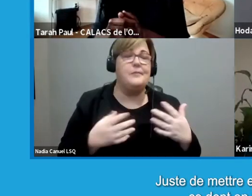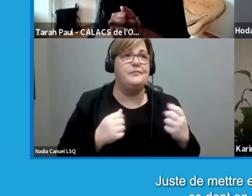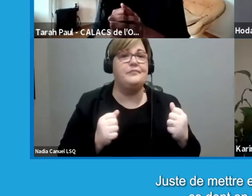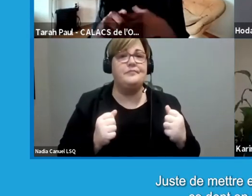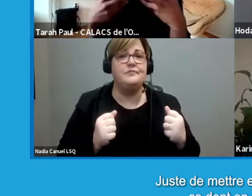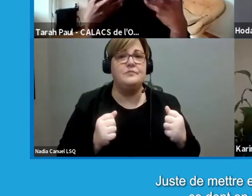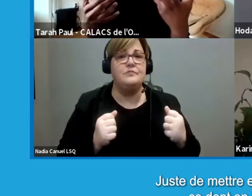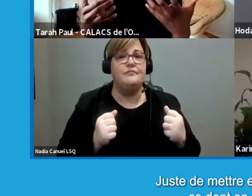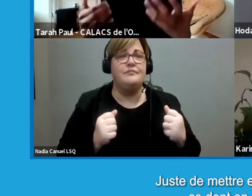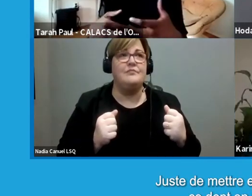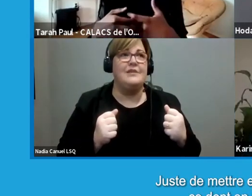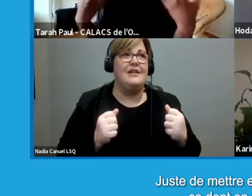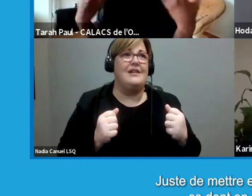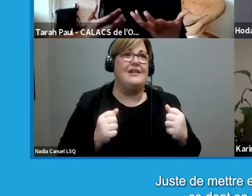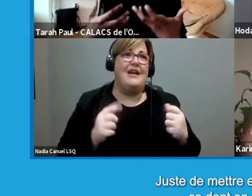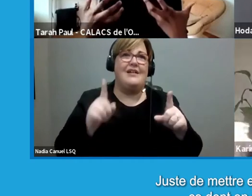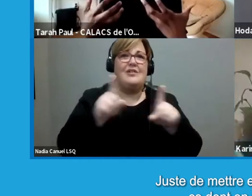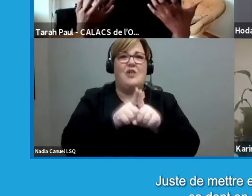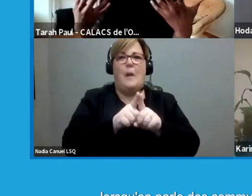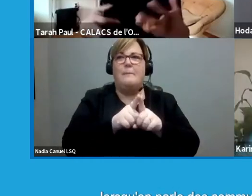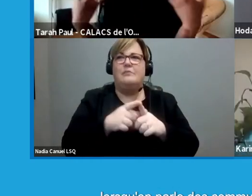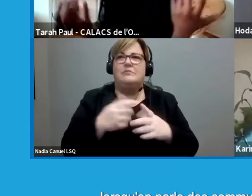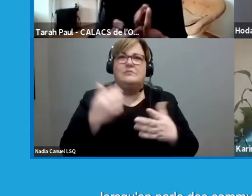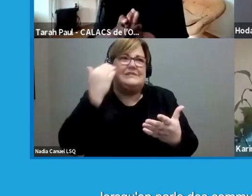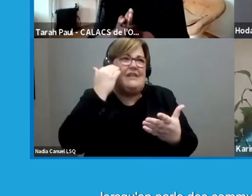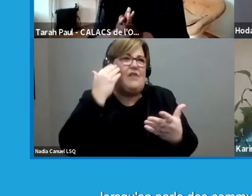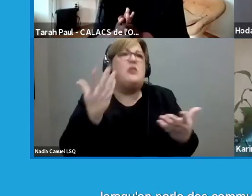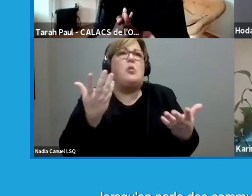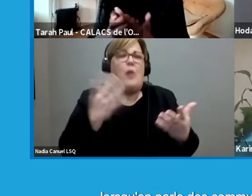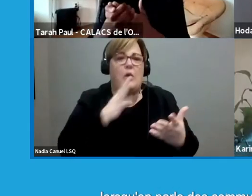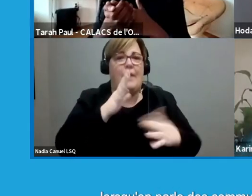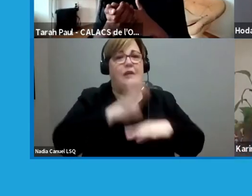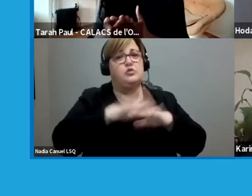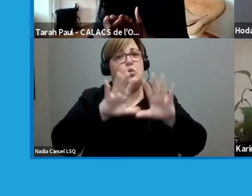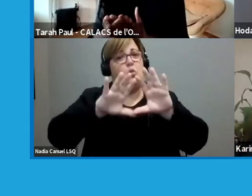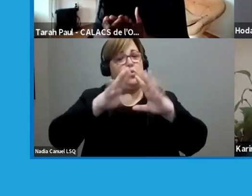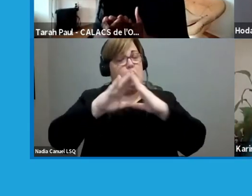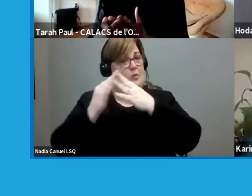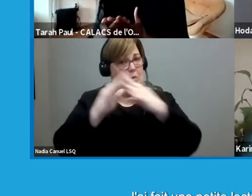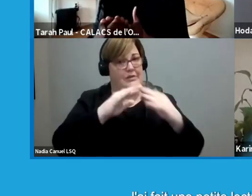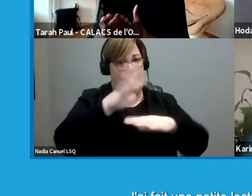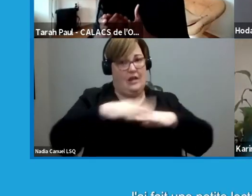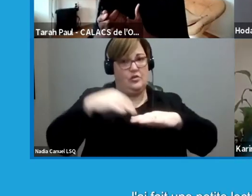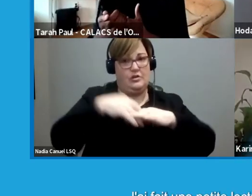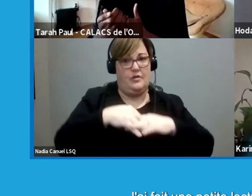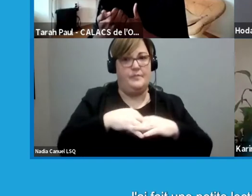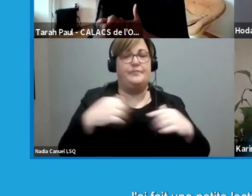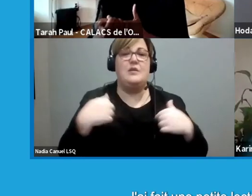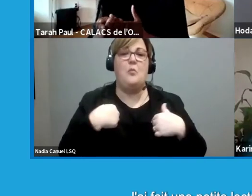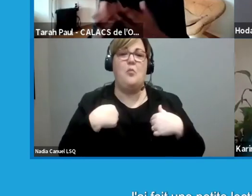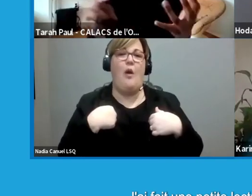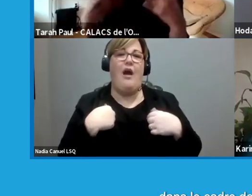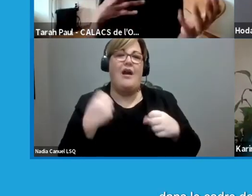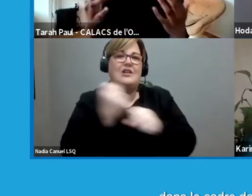de juste de mettre en contexte de quoi on parle lorsqu'on parle des communautés autochtones. Donc, j'ai fait une petite lecture